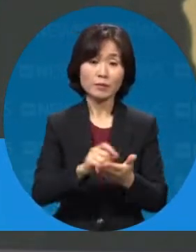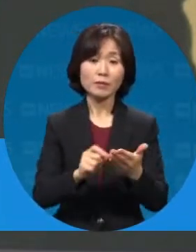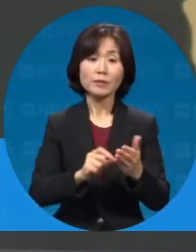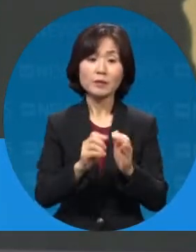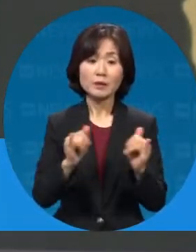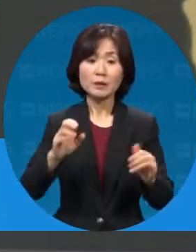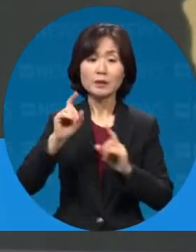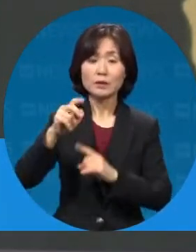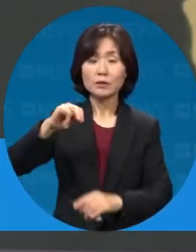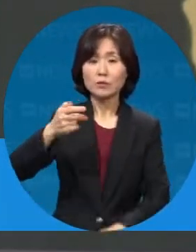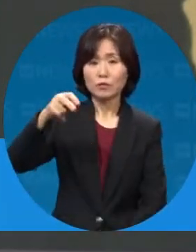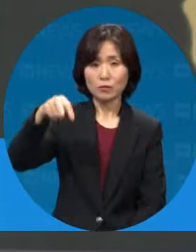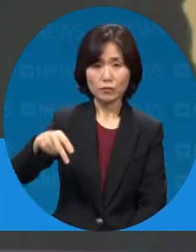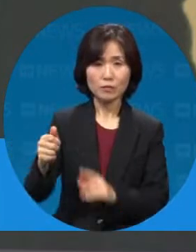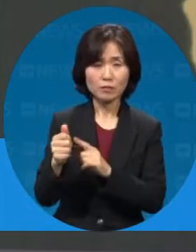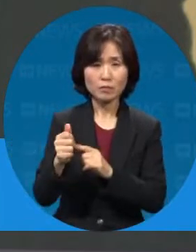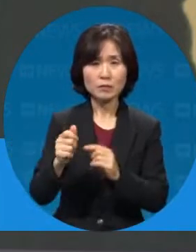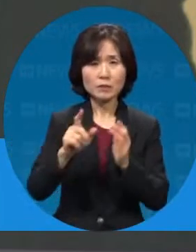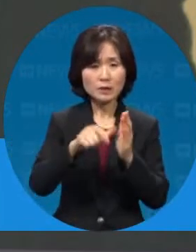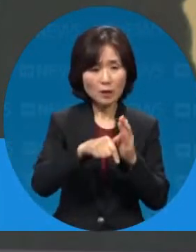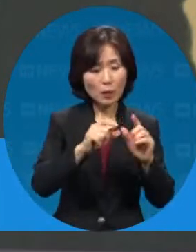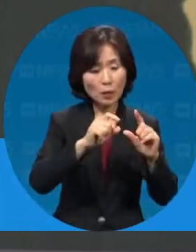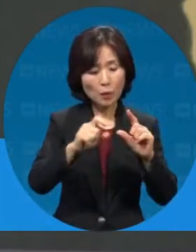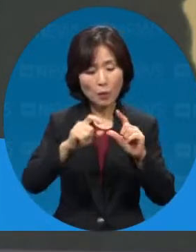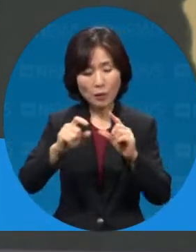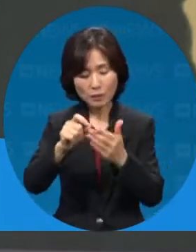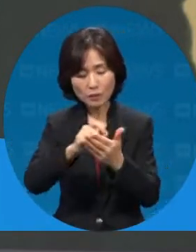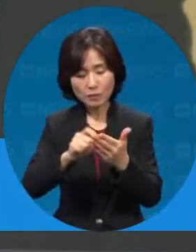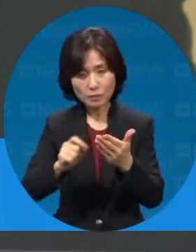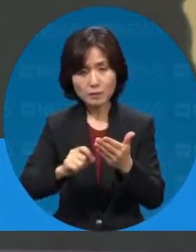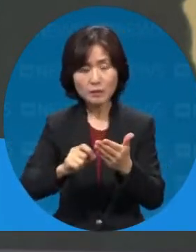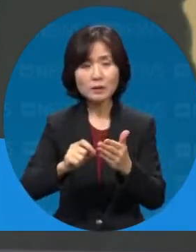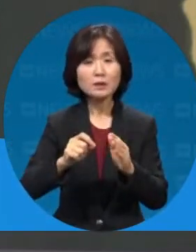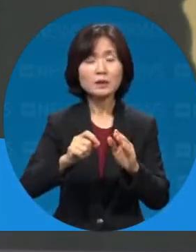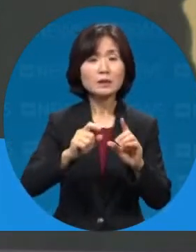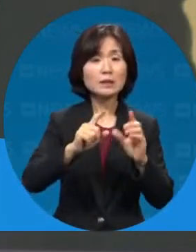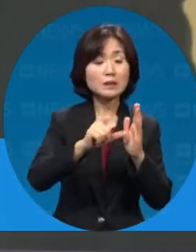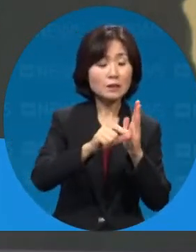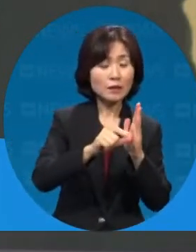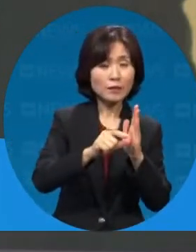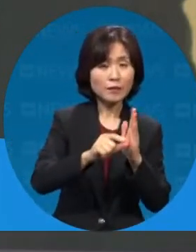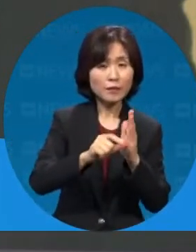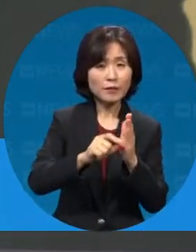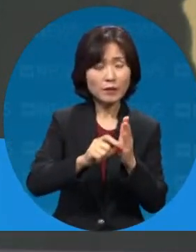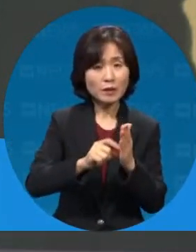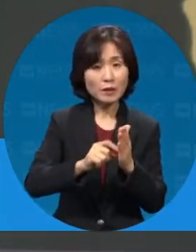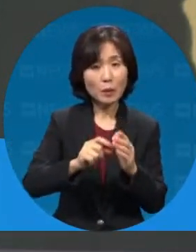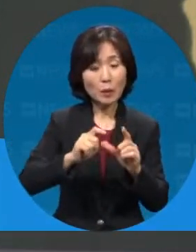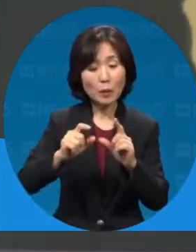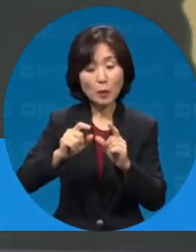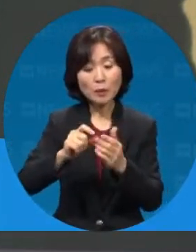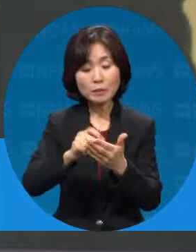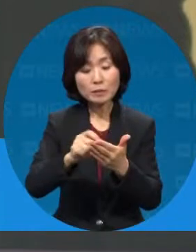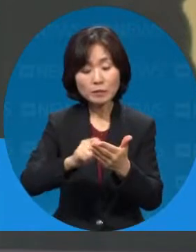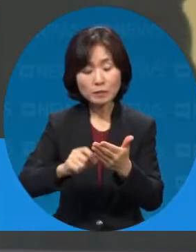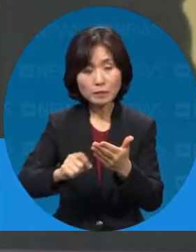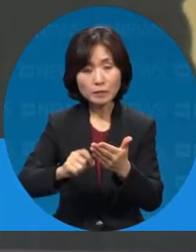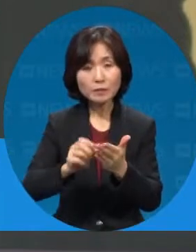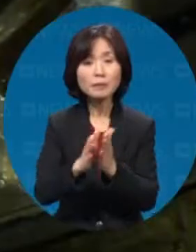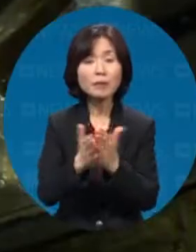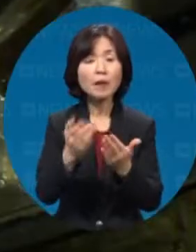이윤규 작가는 시간을 잘게 쪼개서 기록하는 시간 가계부를 써보라고 제안하는데요. 민진기 기자입니다.